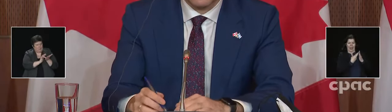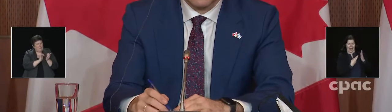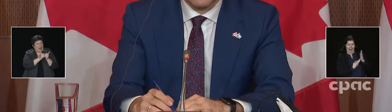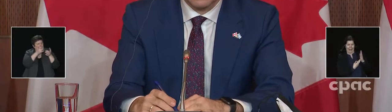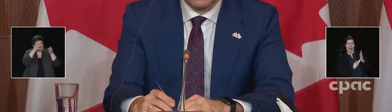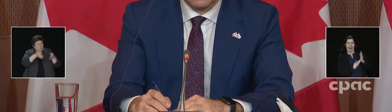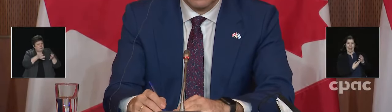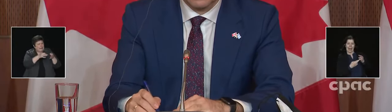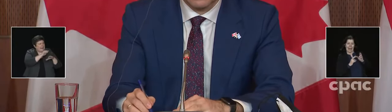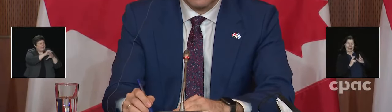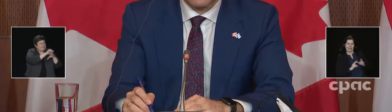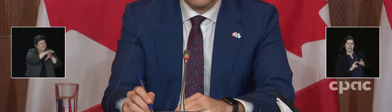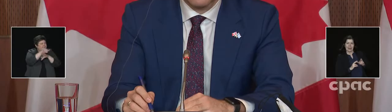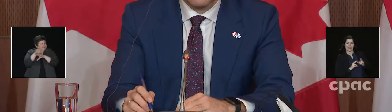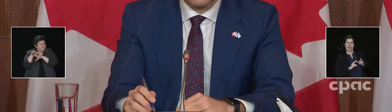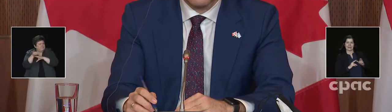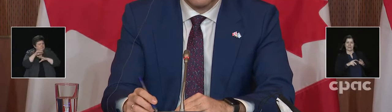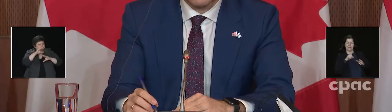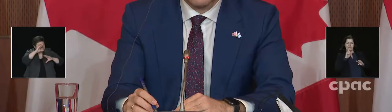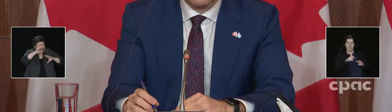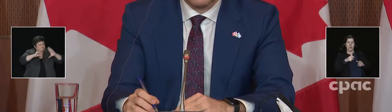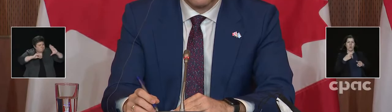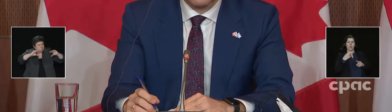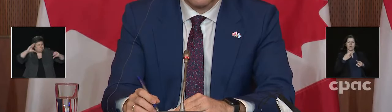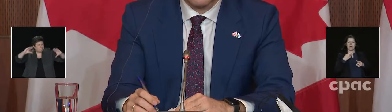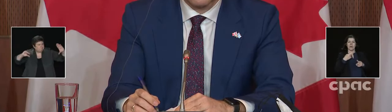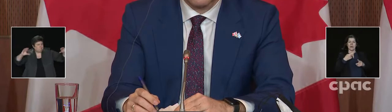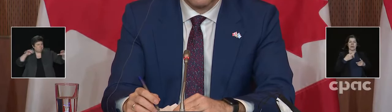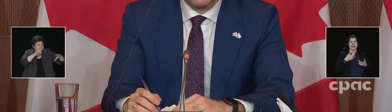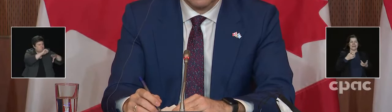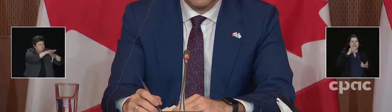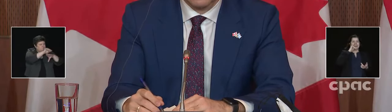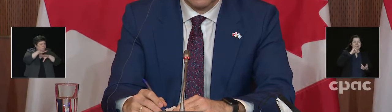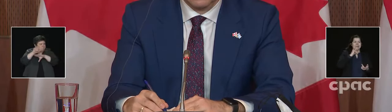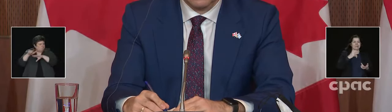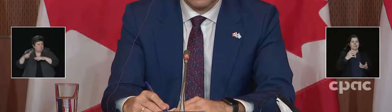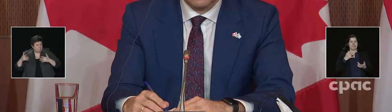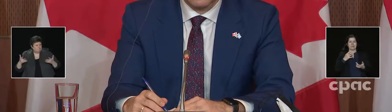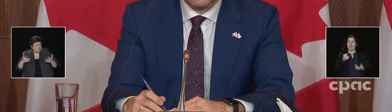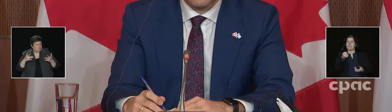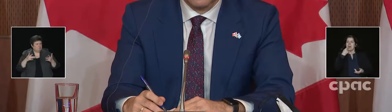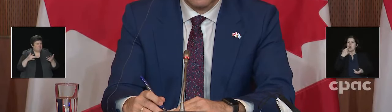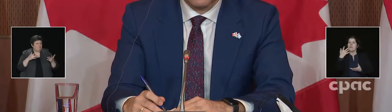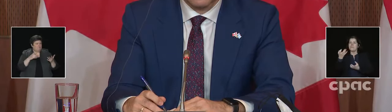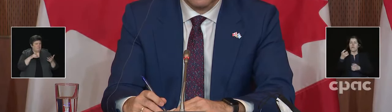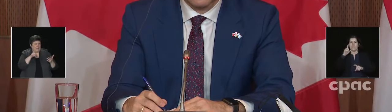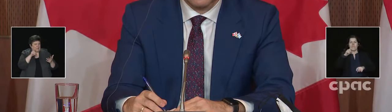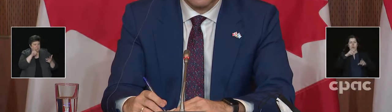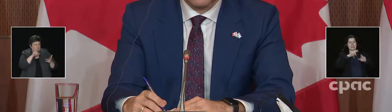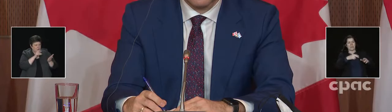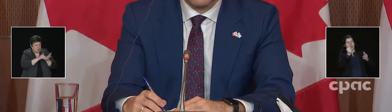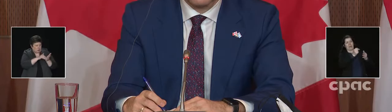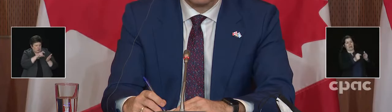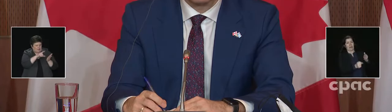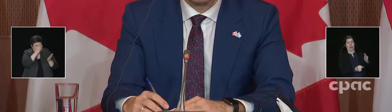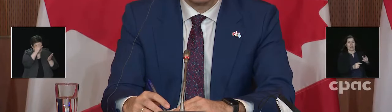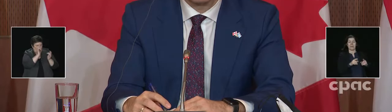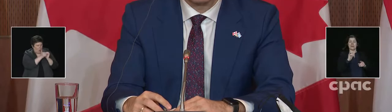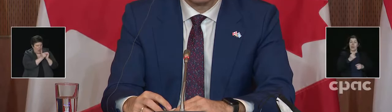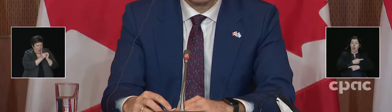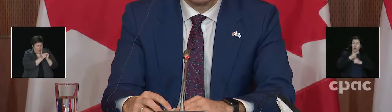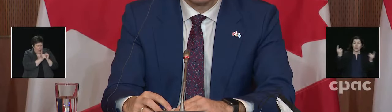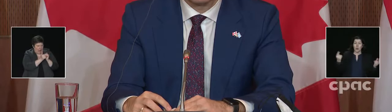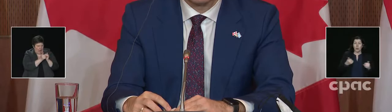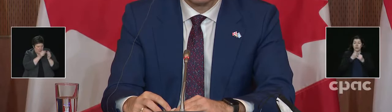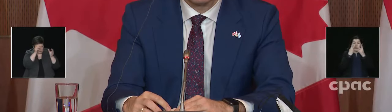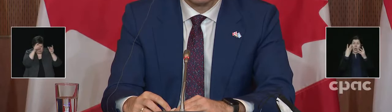on veut justement mettre la main sur le traitement. Donc, un jour, éventuellement, quand on aura des millions et des